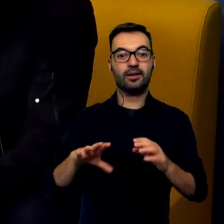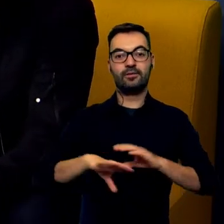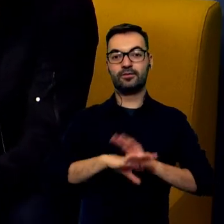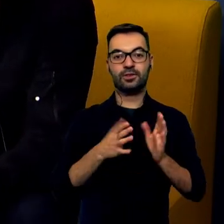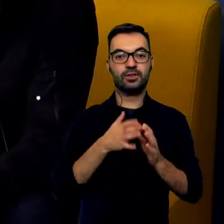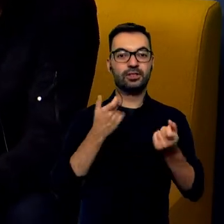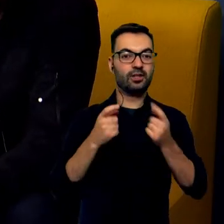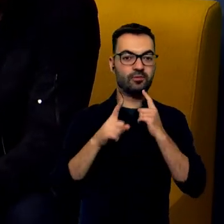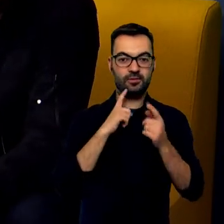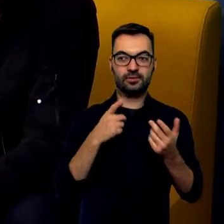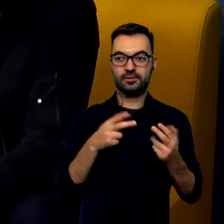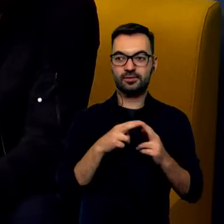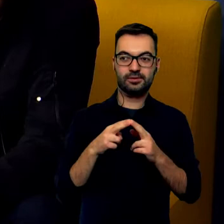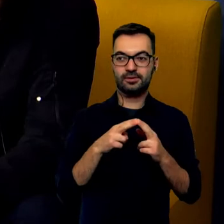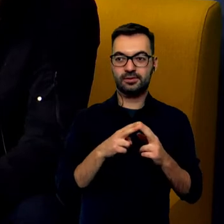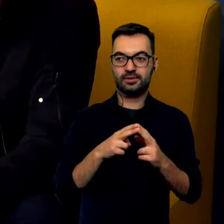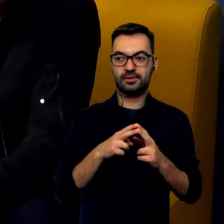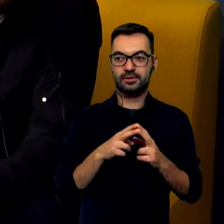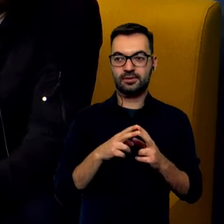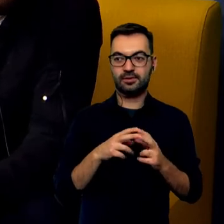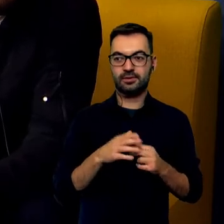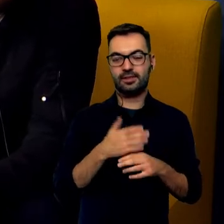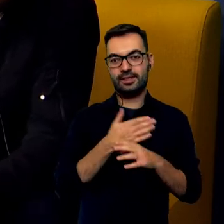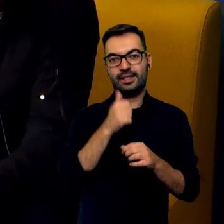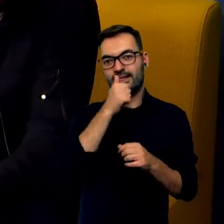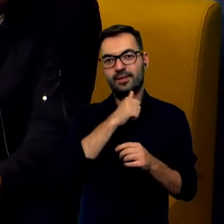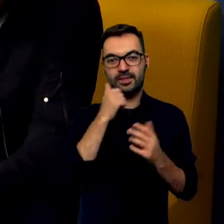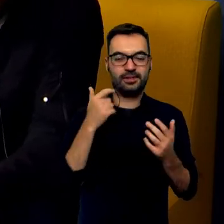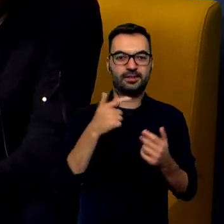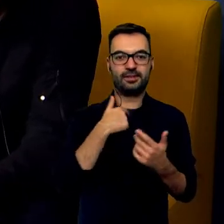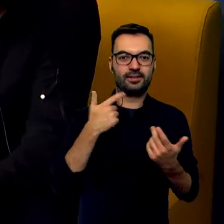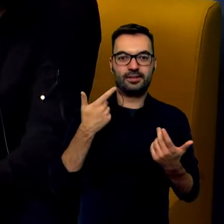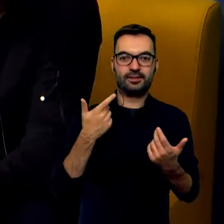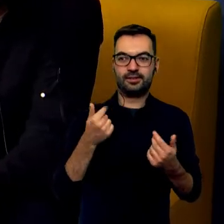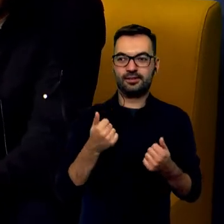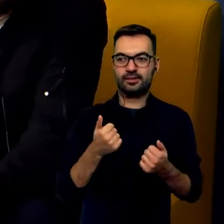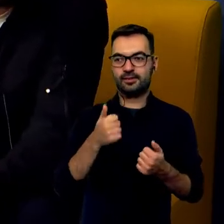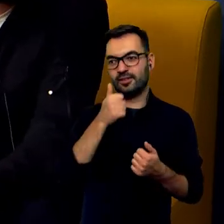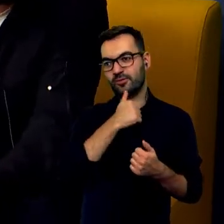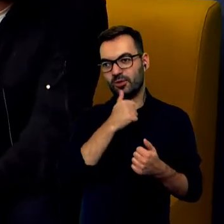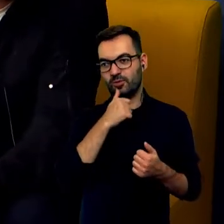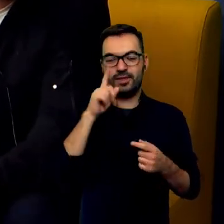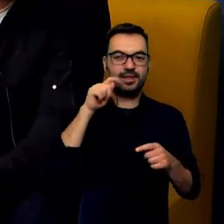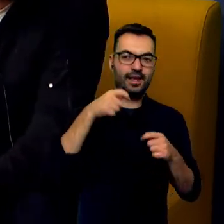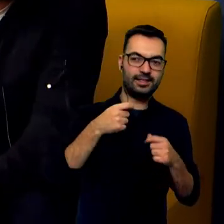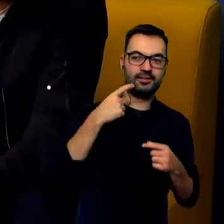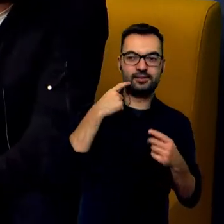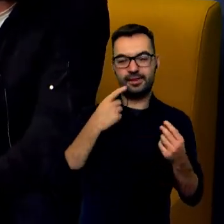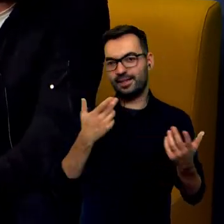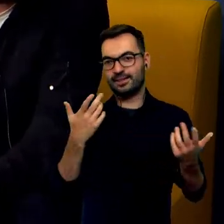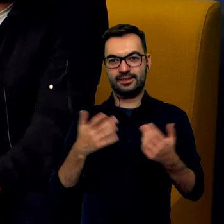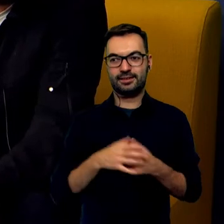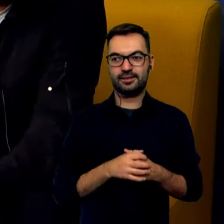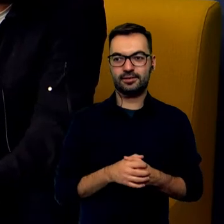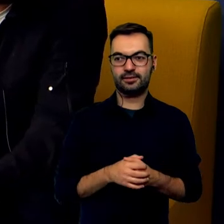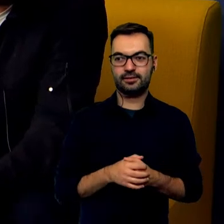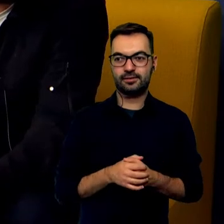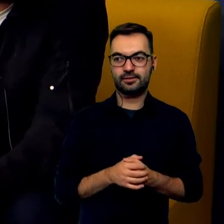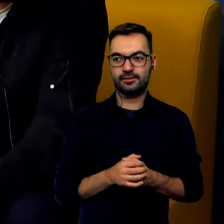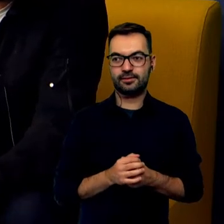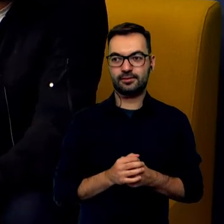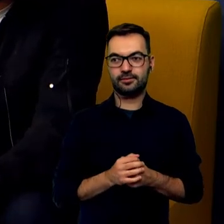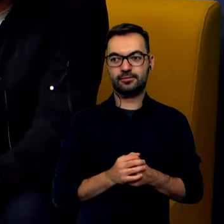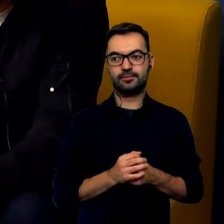teraz mówimy, no to umówmy się, to dalej jest tajemnice, gdyby my tego nie próbujemy to nazwać i nam i tak to bardzo